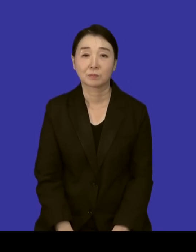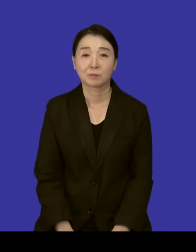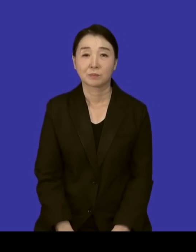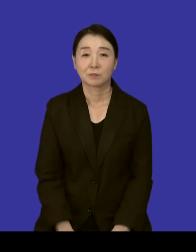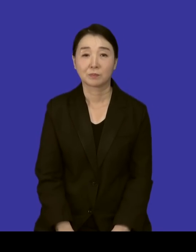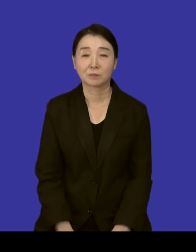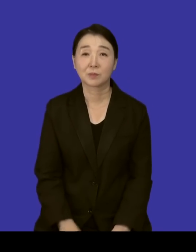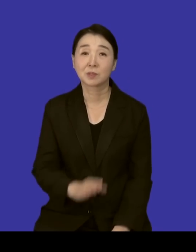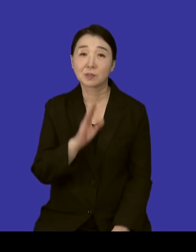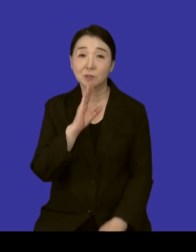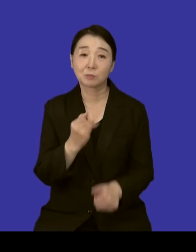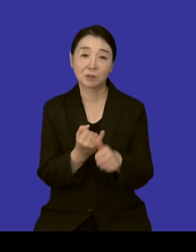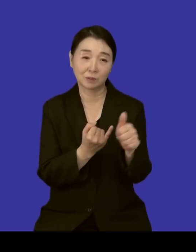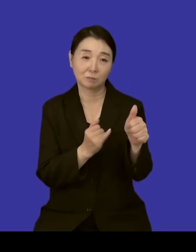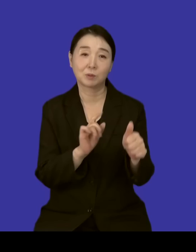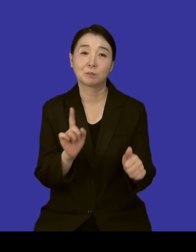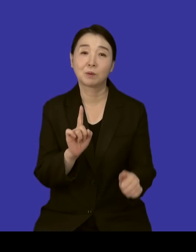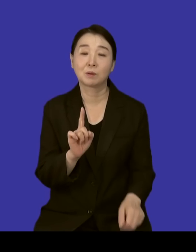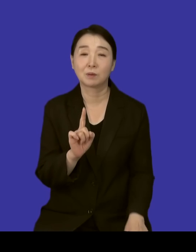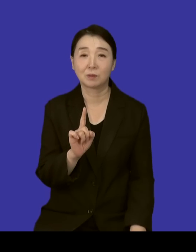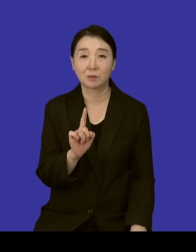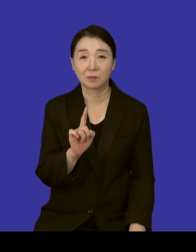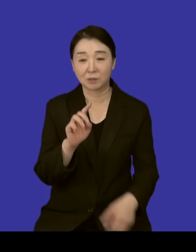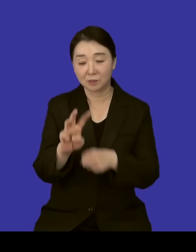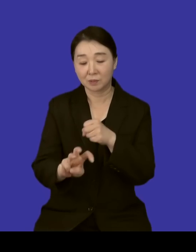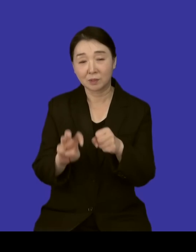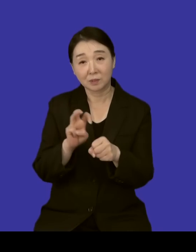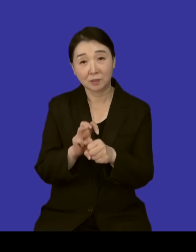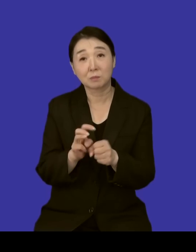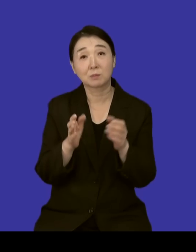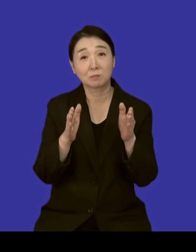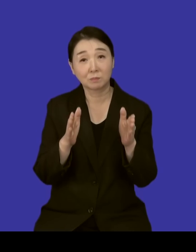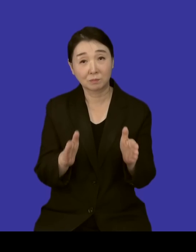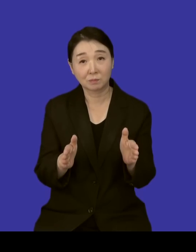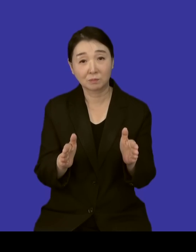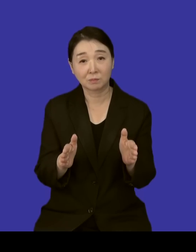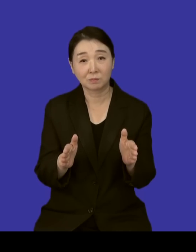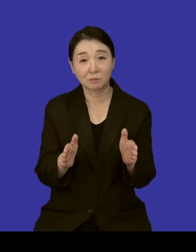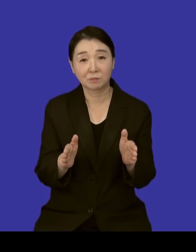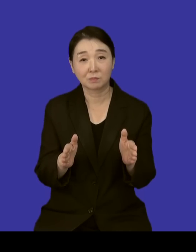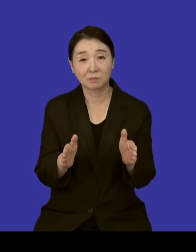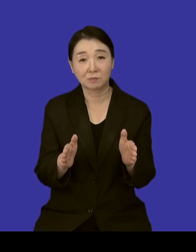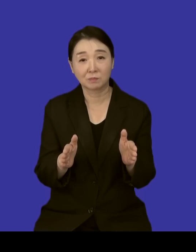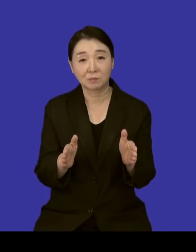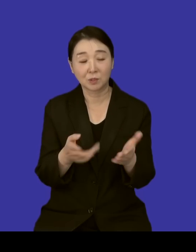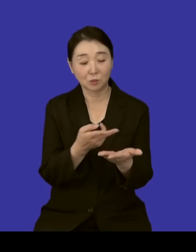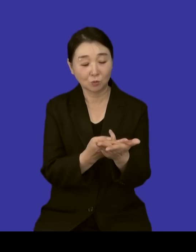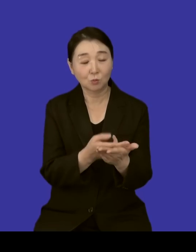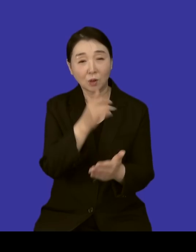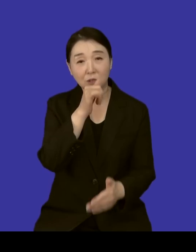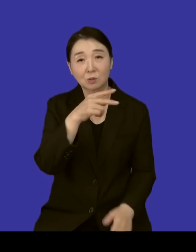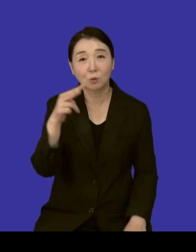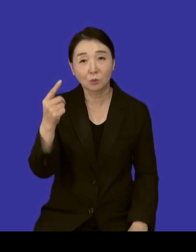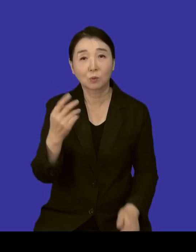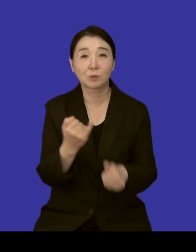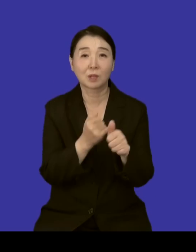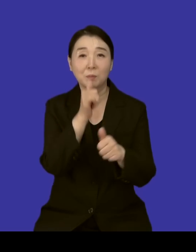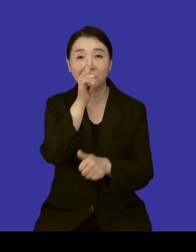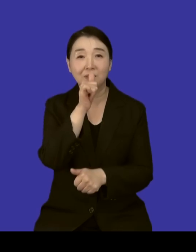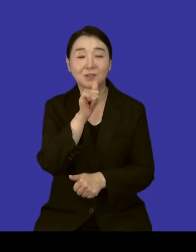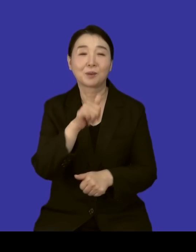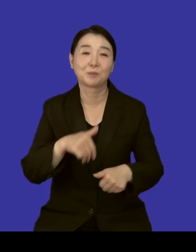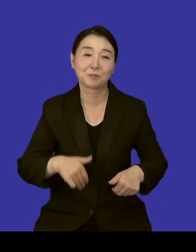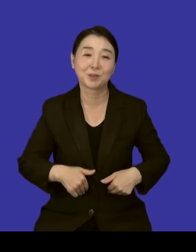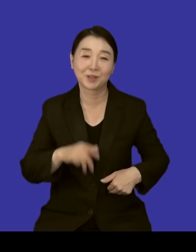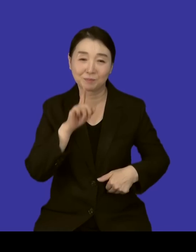진짜 진짜 남편은 예. 30년을 정말 누워 있어도 남편은 있어야 돼요.